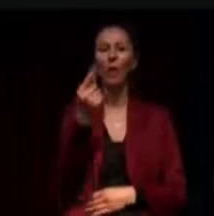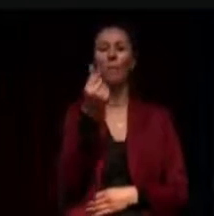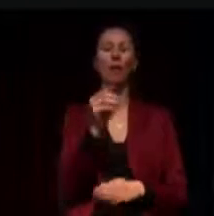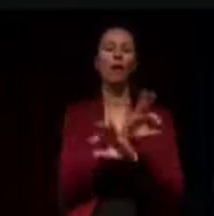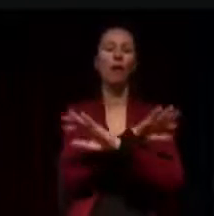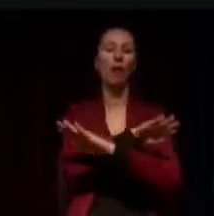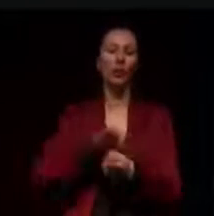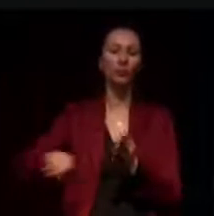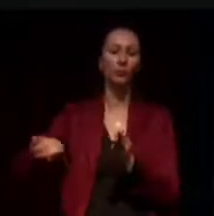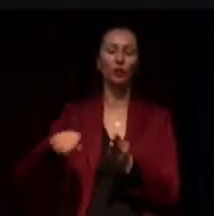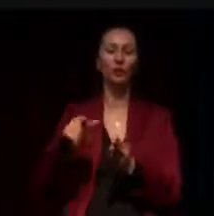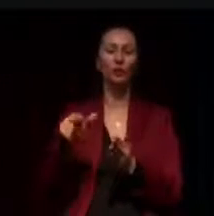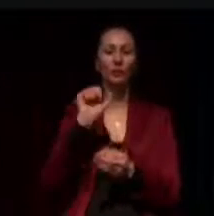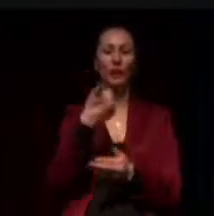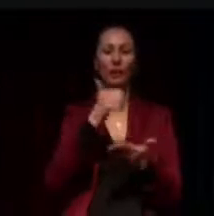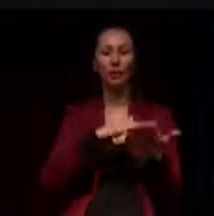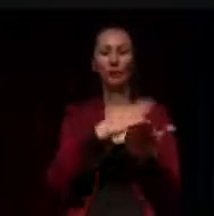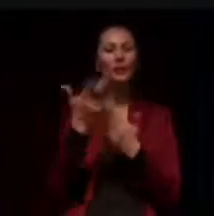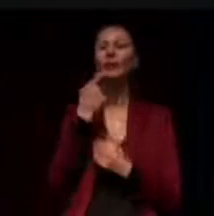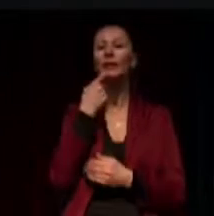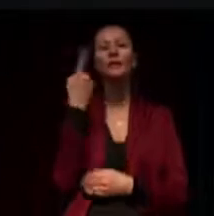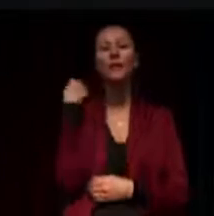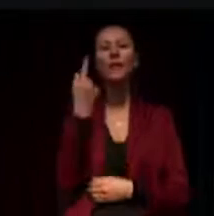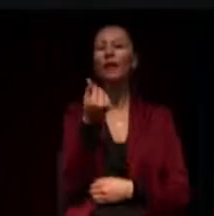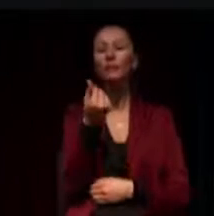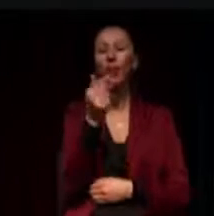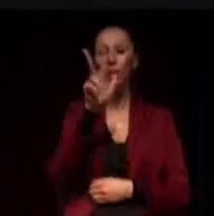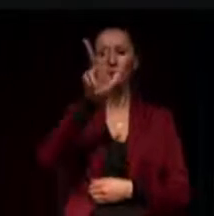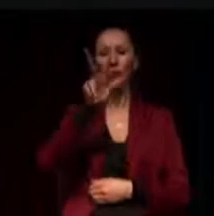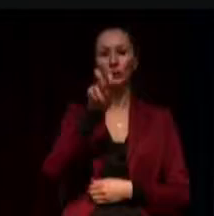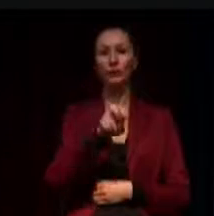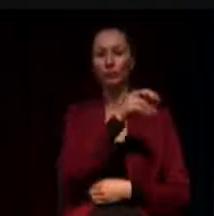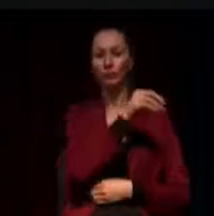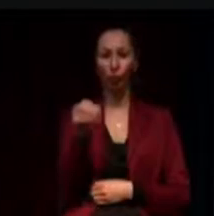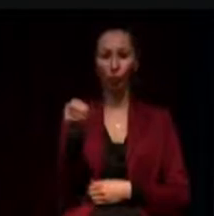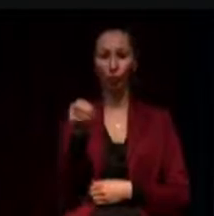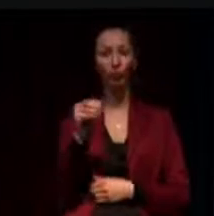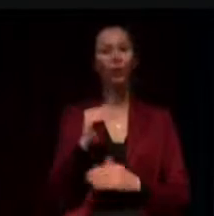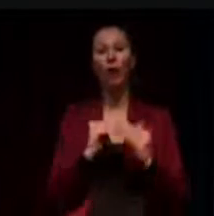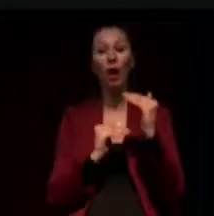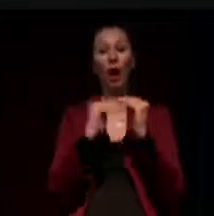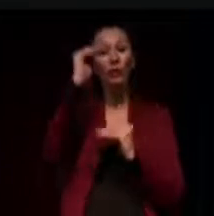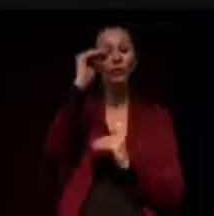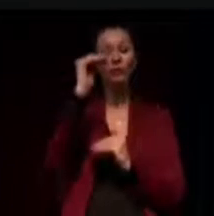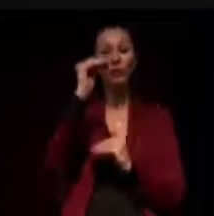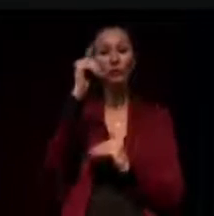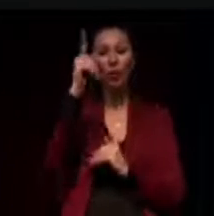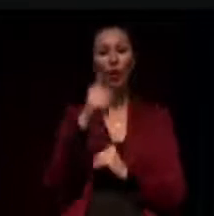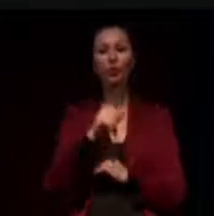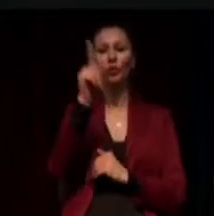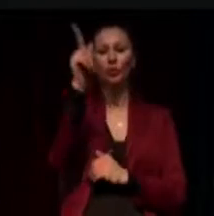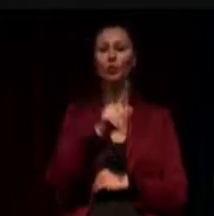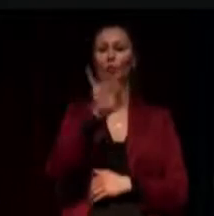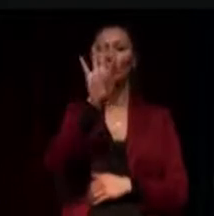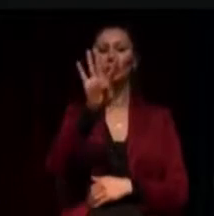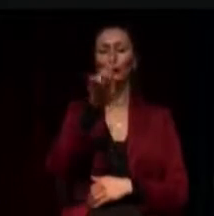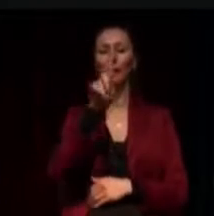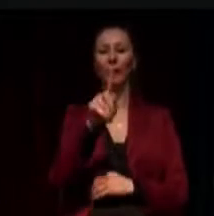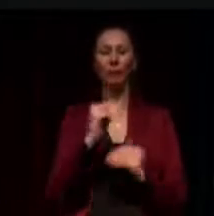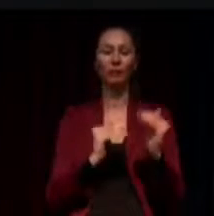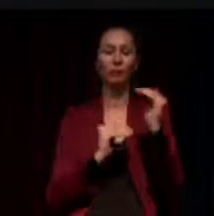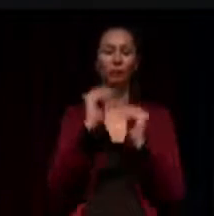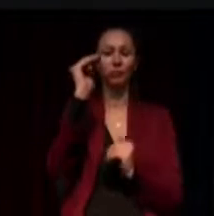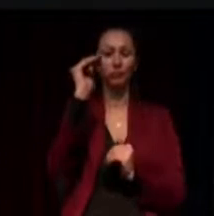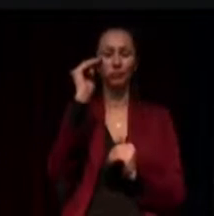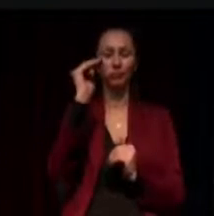değerli arkadaşlar. Geçen yıl bu bütçe ne kadardı? 38 milyon. Artış oranı ne kadar? %41.